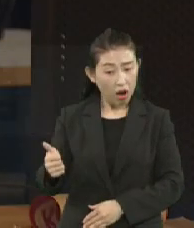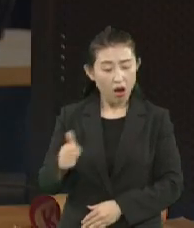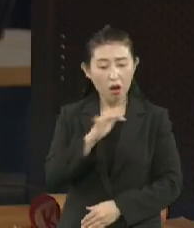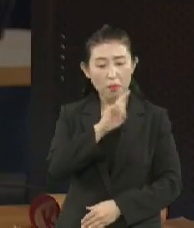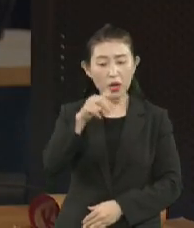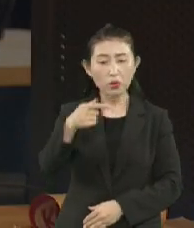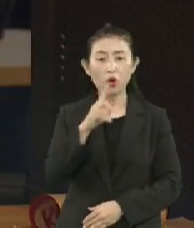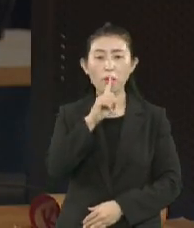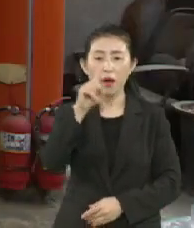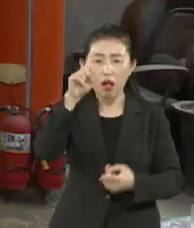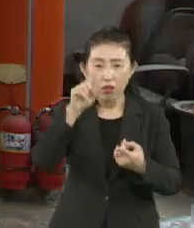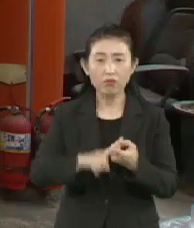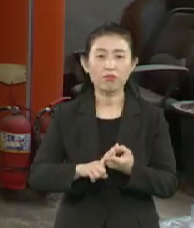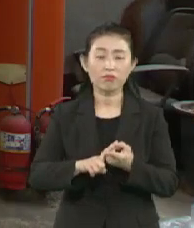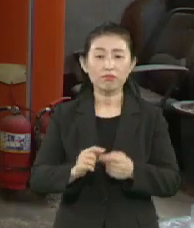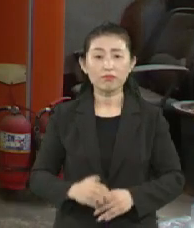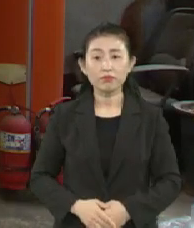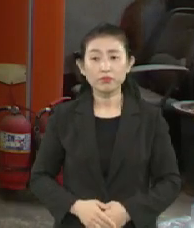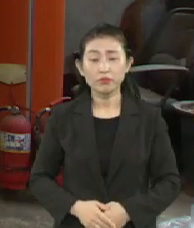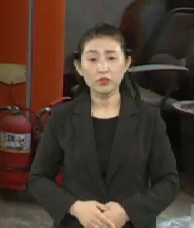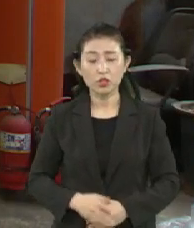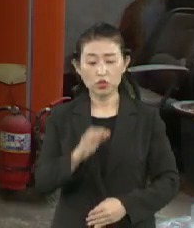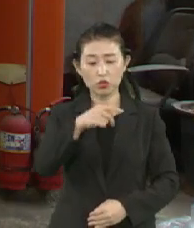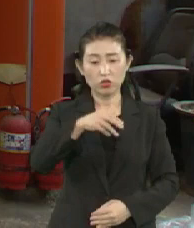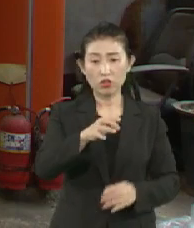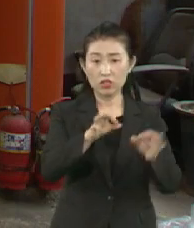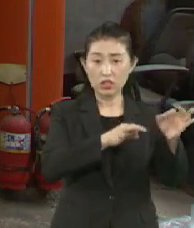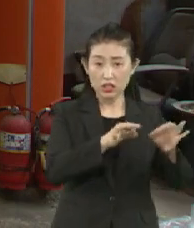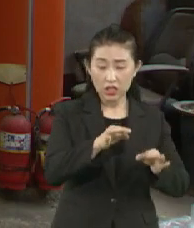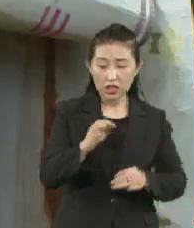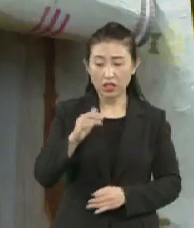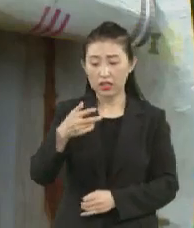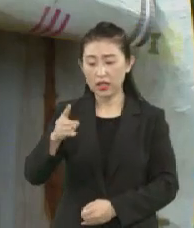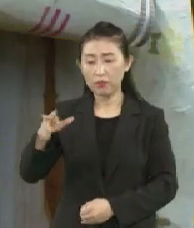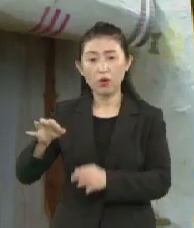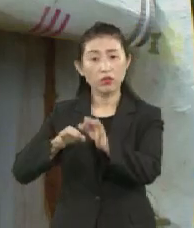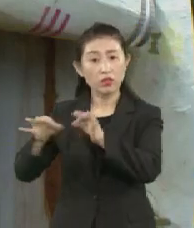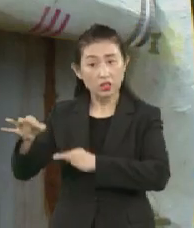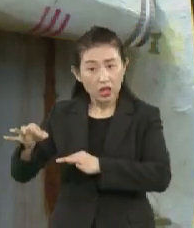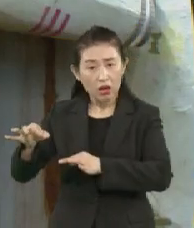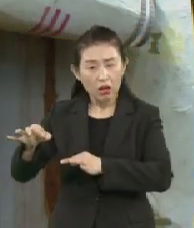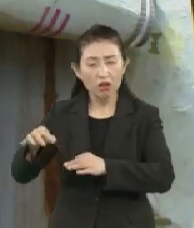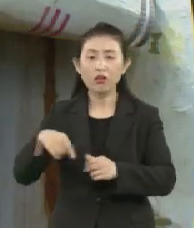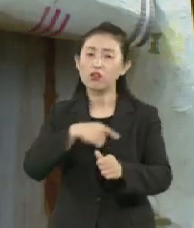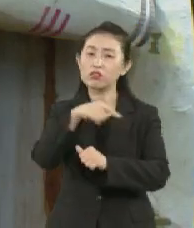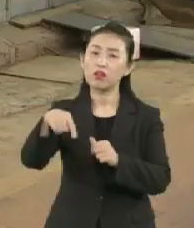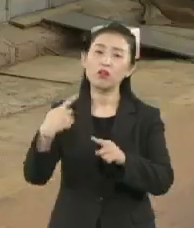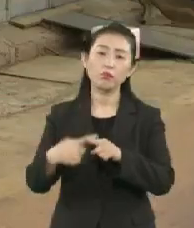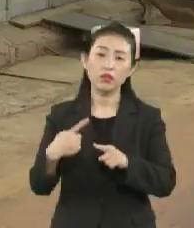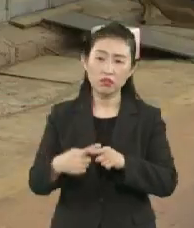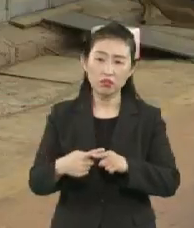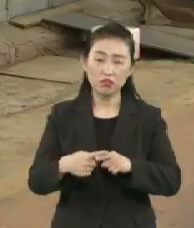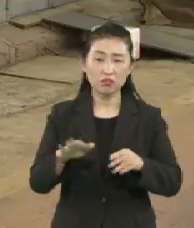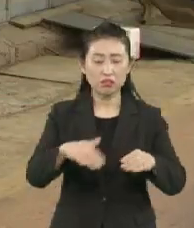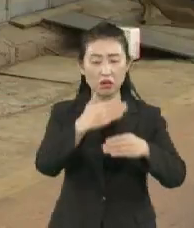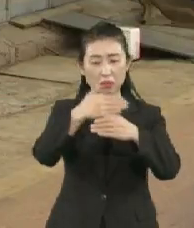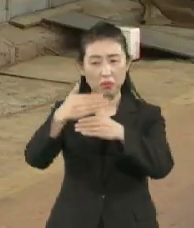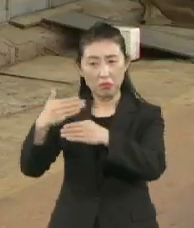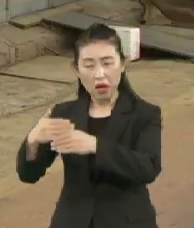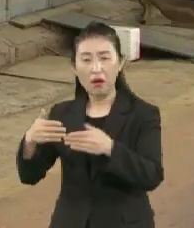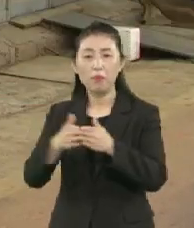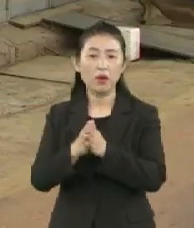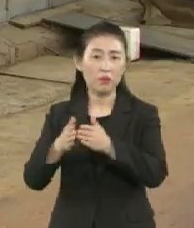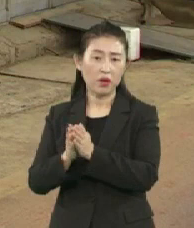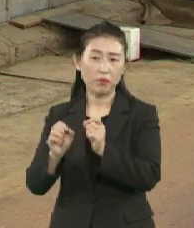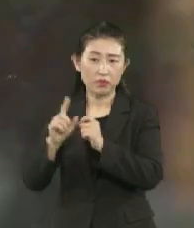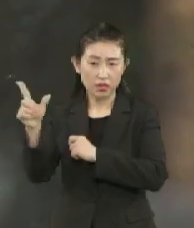결국 적중했습니다. 대전의 유천시장과 태평시장 내 청년 창업 점포 역시 현재 휴폐업이